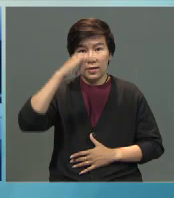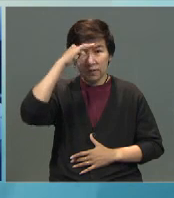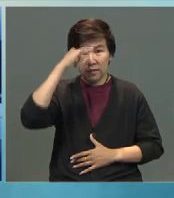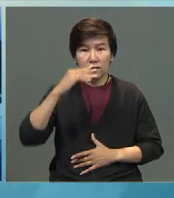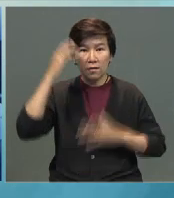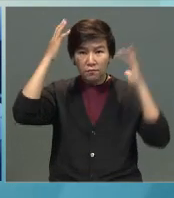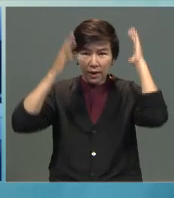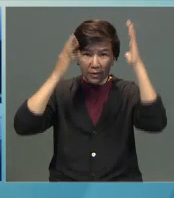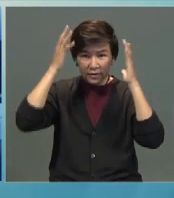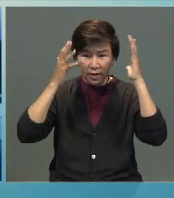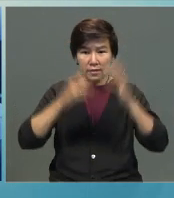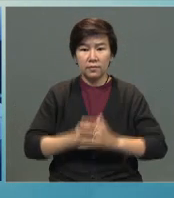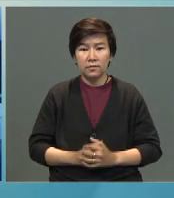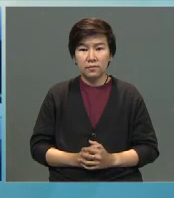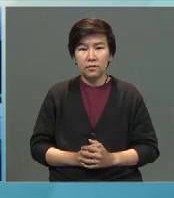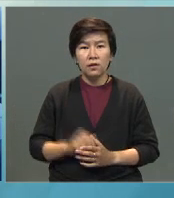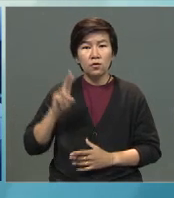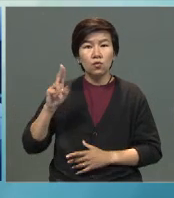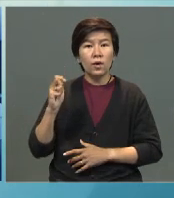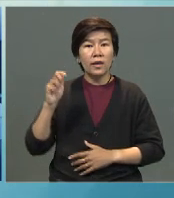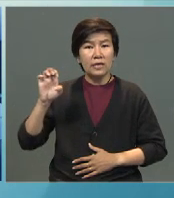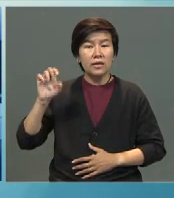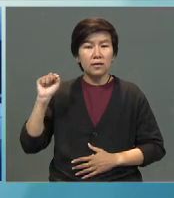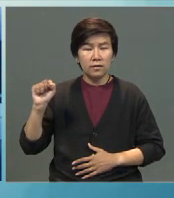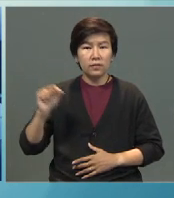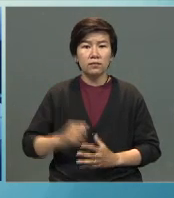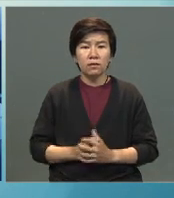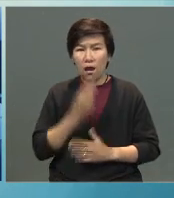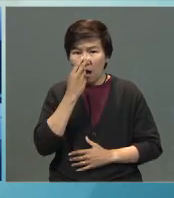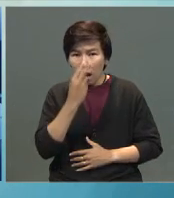นะครับซึ่งสถิติก็ยังไม่ได้มากมายนักนะครับแต่อย่างไรก็ตามแต่ก็จะเห็นอันดับที่เราเห็นนะครับอินโดนีเซียเป็นอันดับที่หนึ่งปากีสถานรองลงมานะครับเอ่อที่เป็นการปวดยืนยันนะครับแล้วก็คาซัคสถานมาเลเซียประทานโทษครับต้องมี5ก็คือจัง uaeนะครับที่เราพบผู้ป่วยยืนยันนะครับครับก็นำเรียนว่าก็ต้องมีการรายงานอย่างนี้รูเรื่อยๆนะครับ